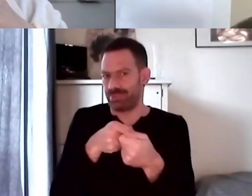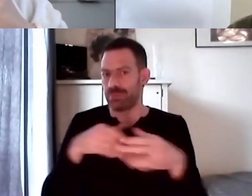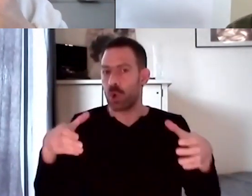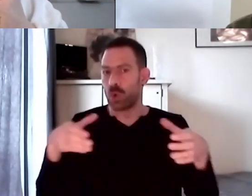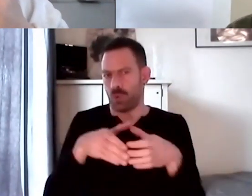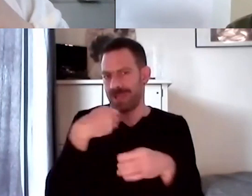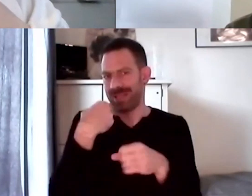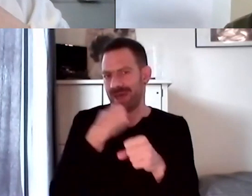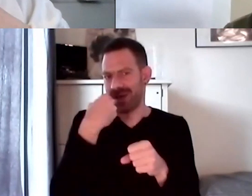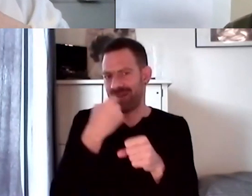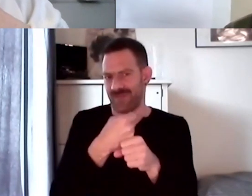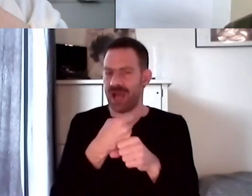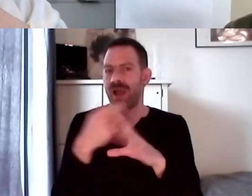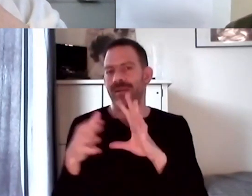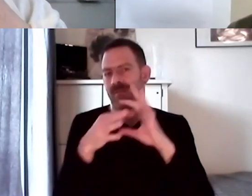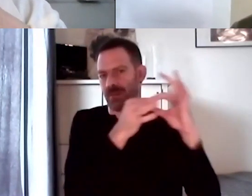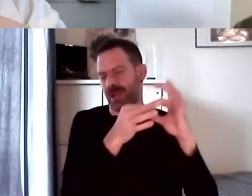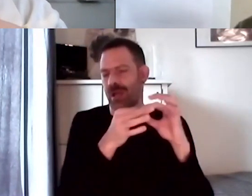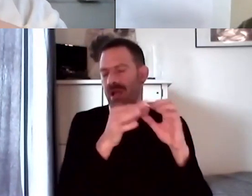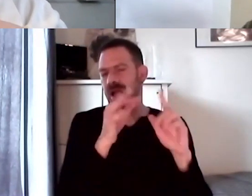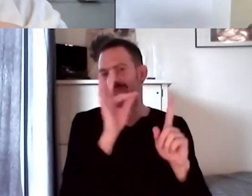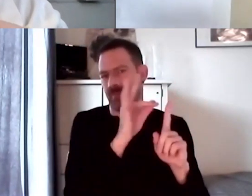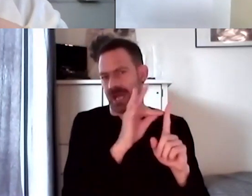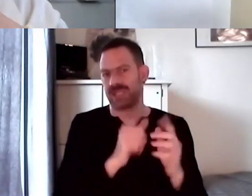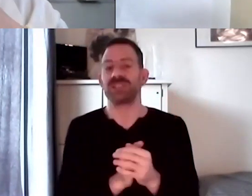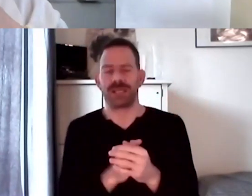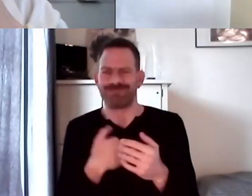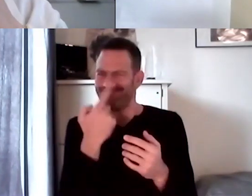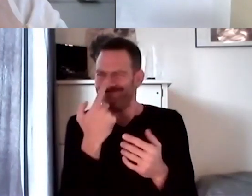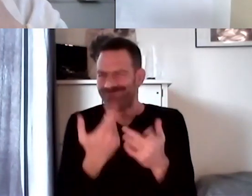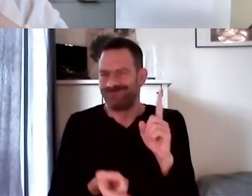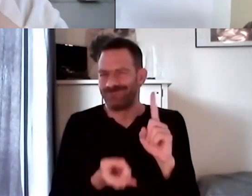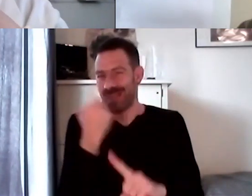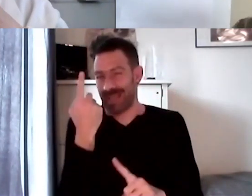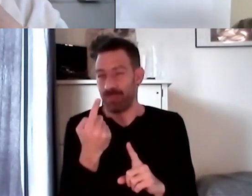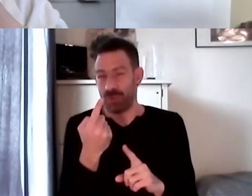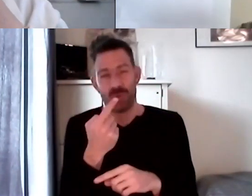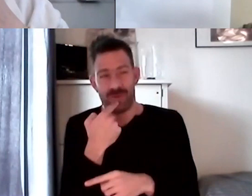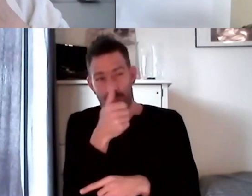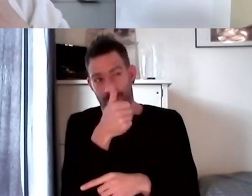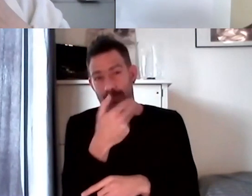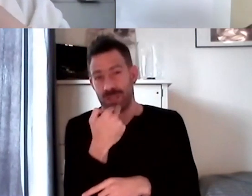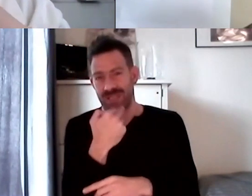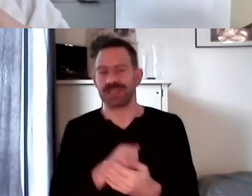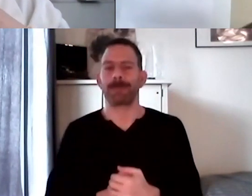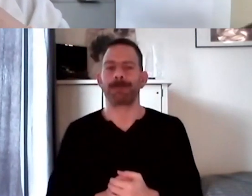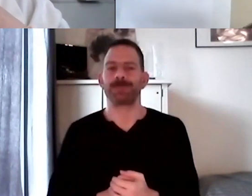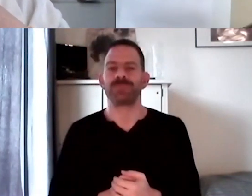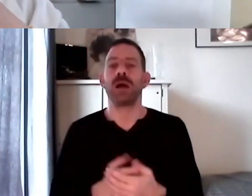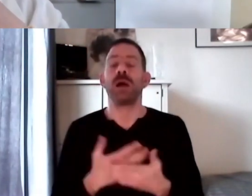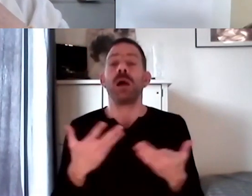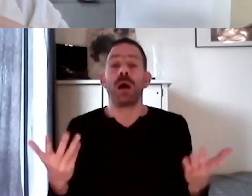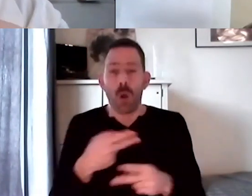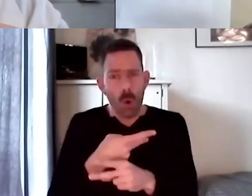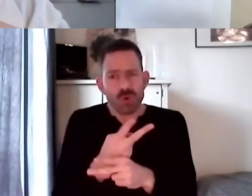réalisé avec le FIPHFP et qui nous a paru très important et que tu utilises dans tes bilans. Alors, des outils, il y